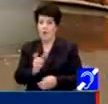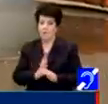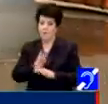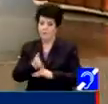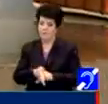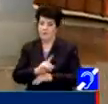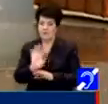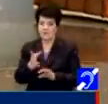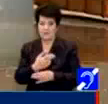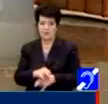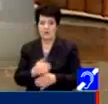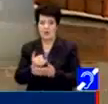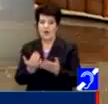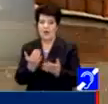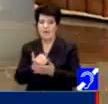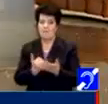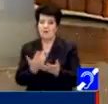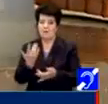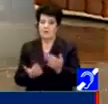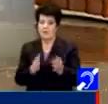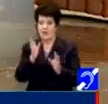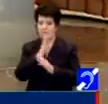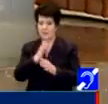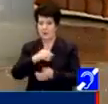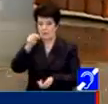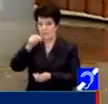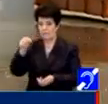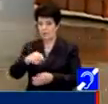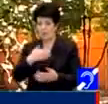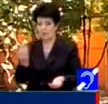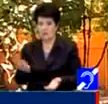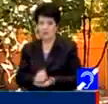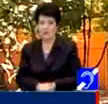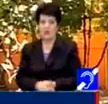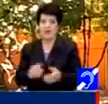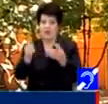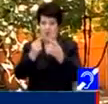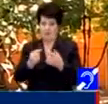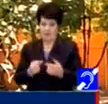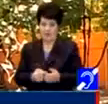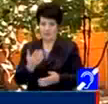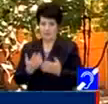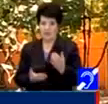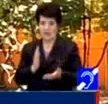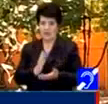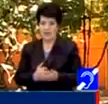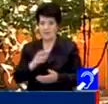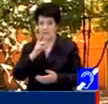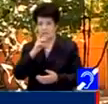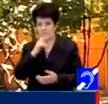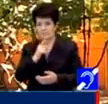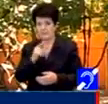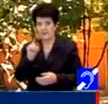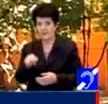încăperile în care fermentează vinul, dacă nu există o ventilație corespunzătoare. Pentru a verifica dacă este concentrația necesară de